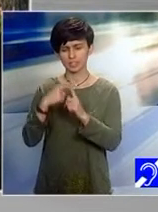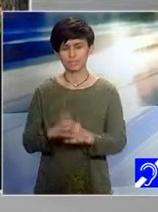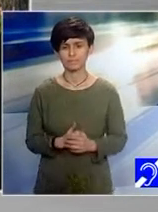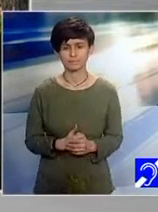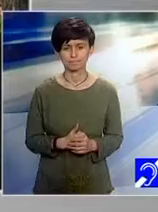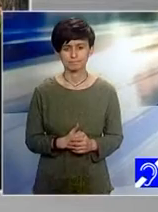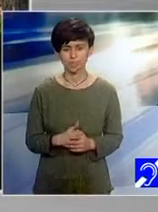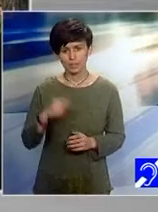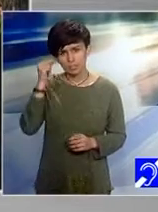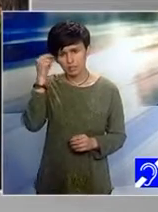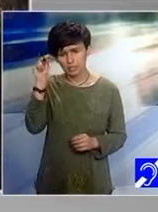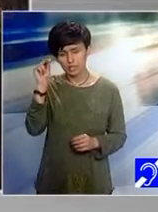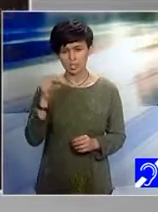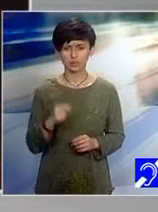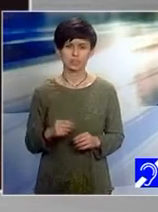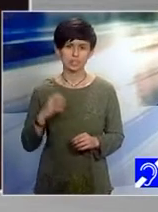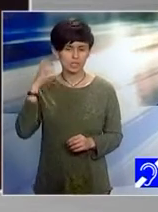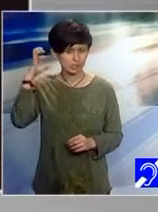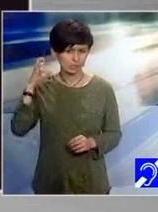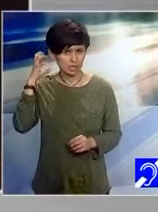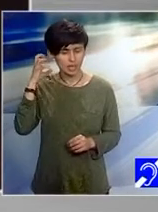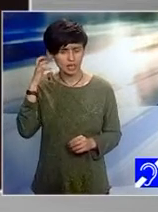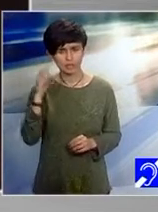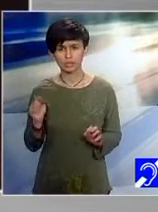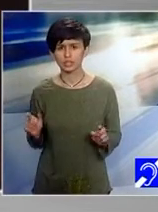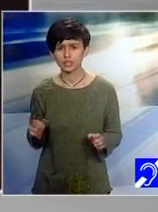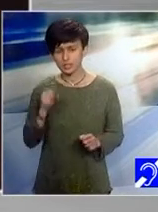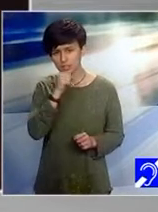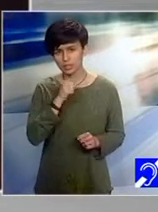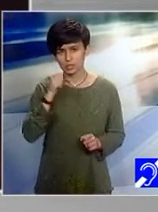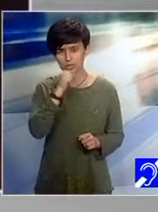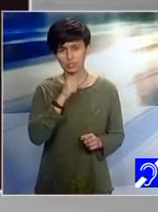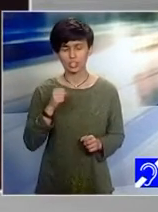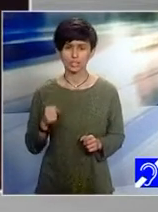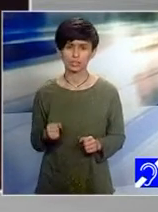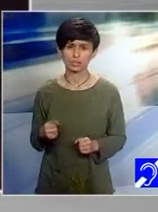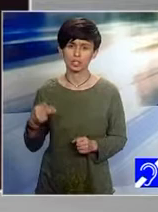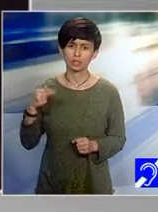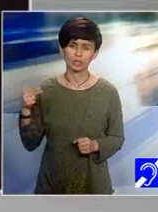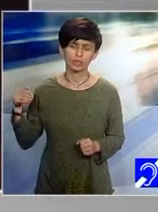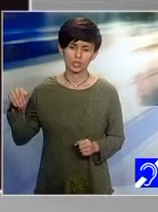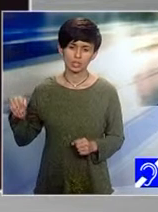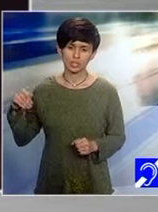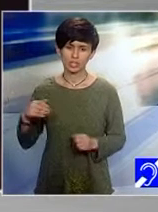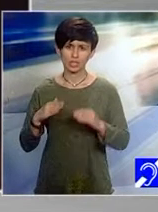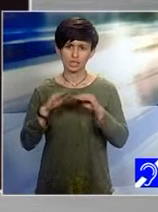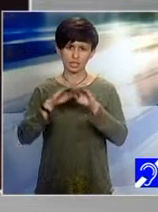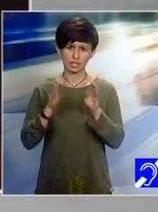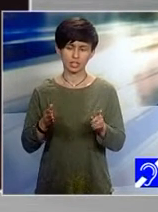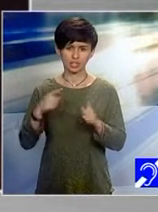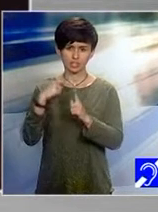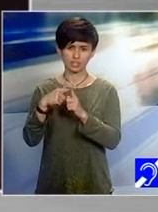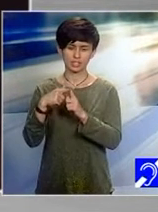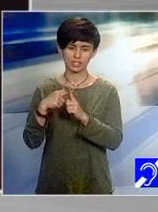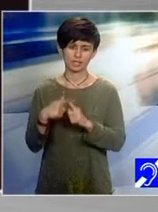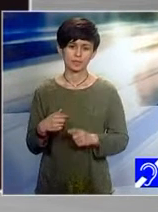radio, concertul recital a lui Horea Mihail la catedrala armenească din Dumbrăveni.